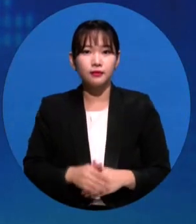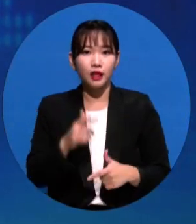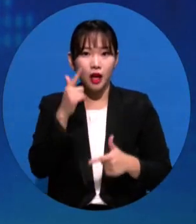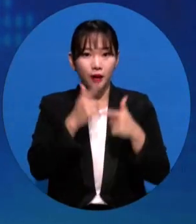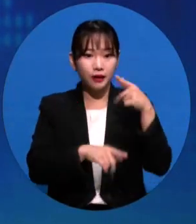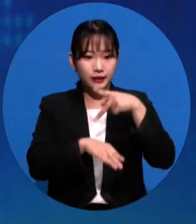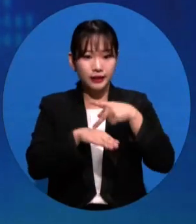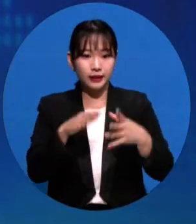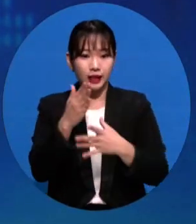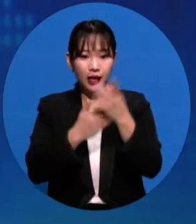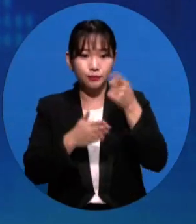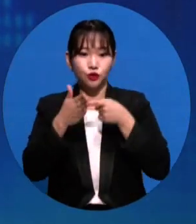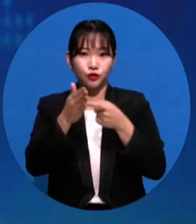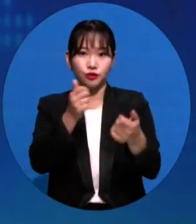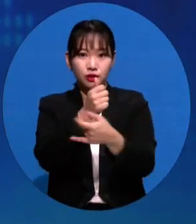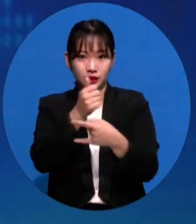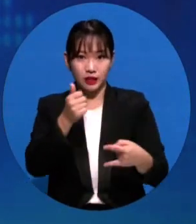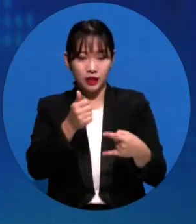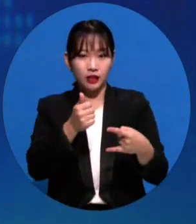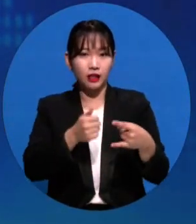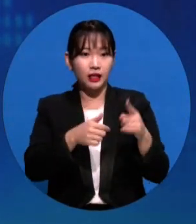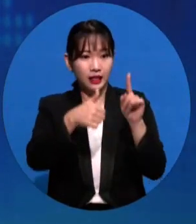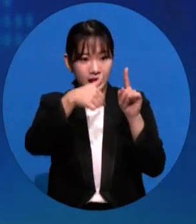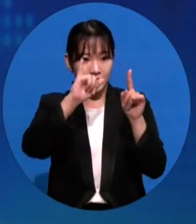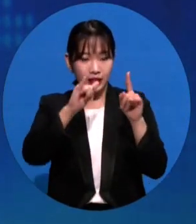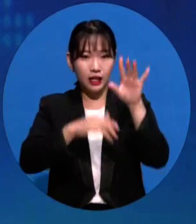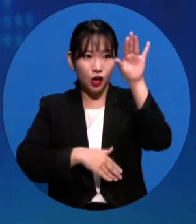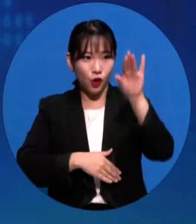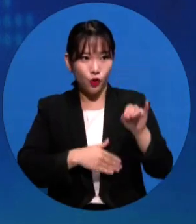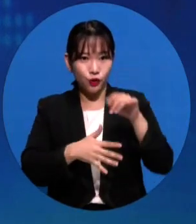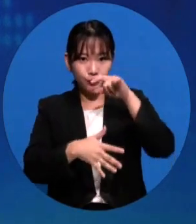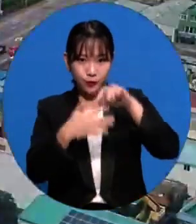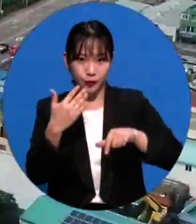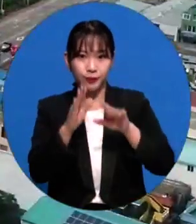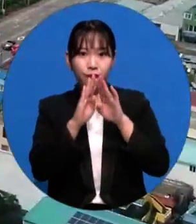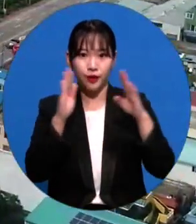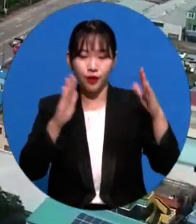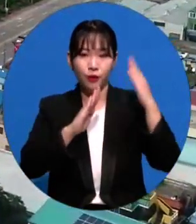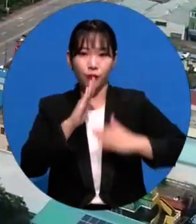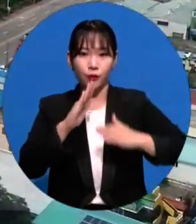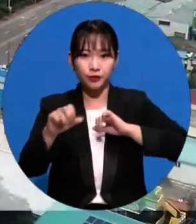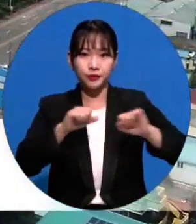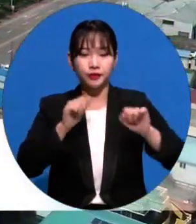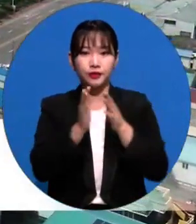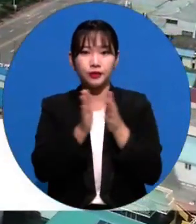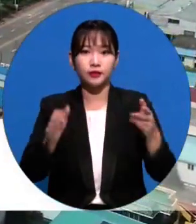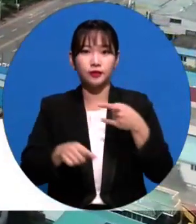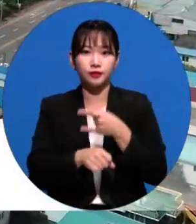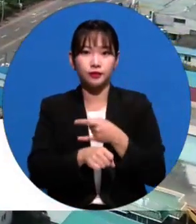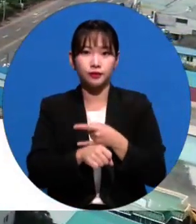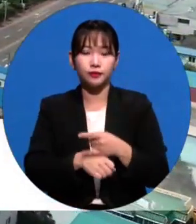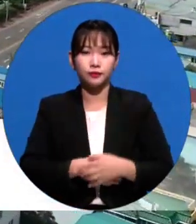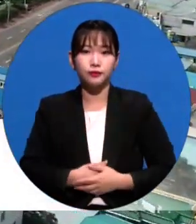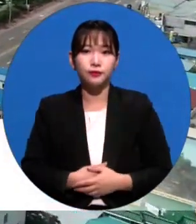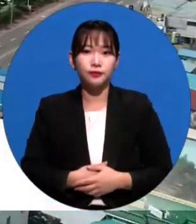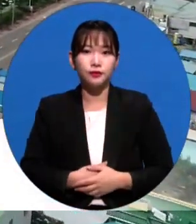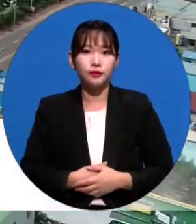목포 신안통합추진위원회가 제1기 어울 아카데미를 열고 본격적인 활동에 돌입합니다.